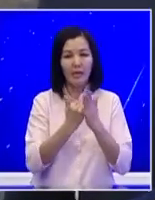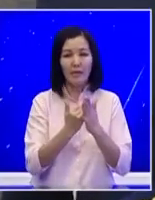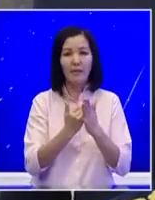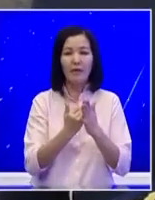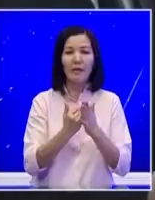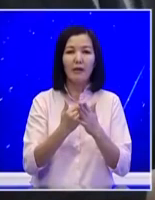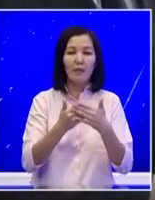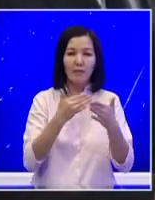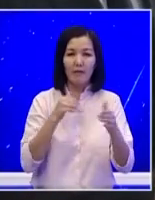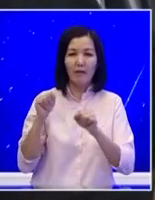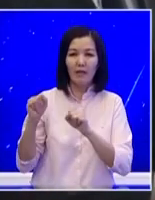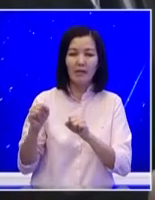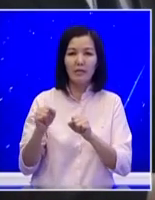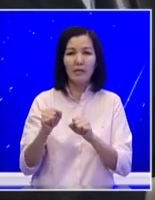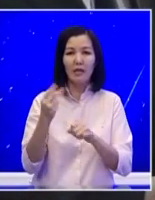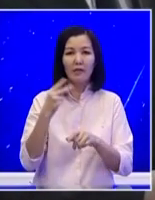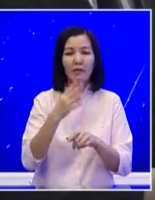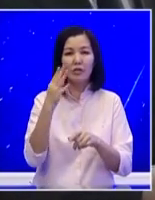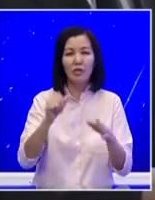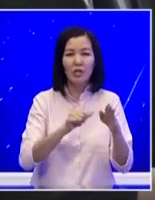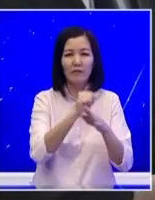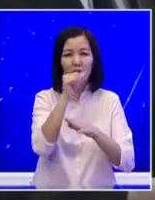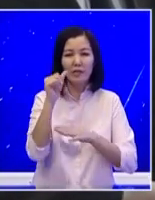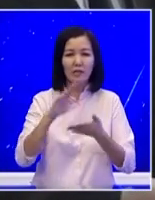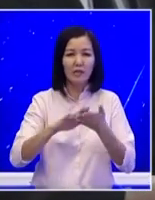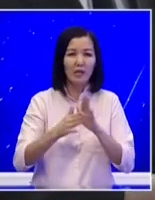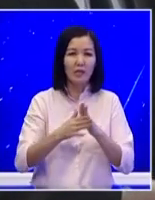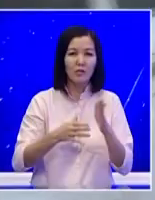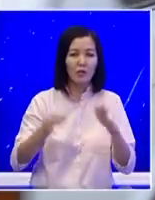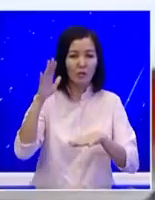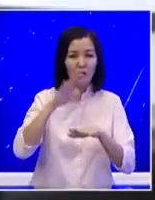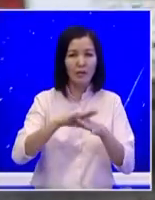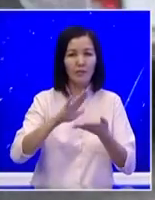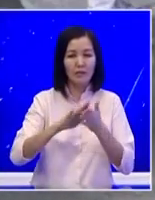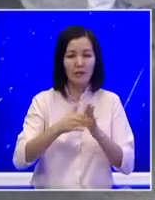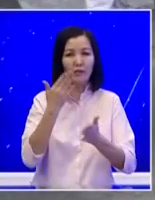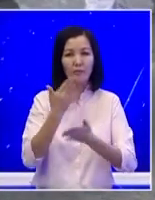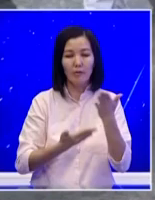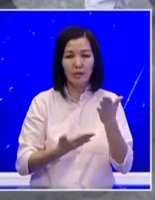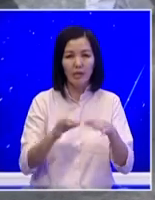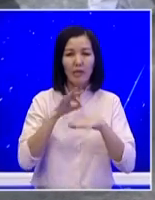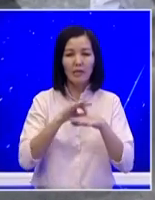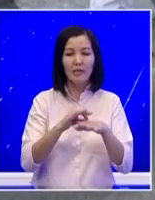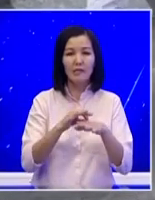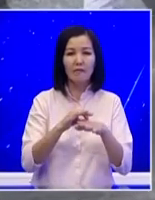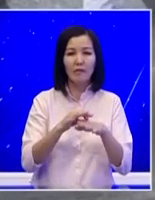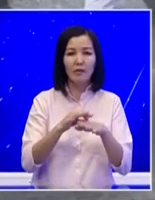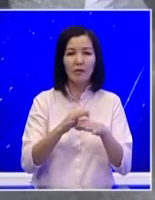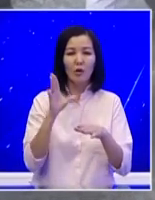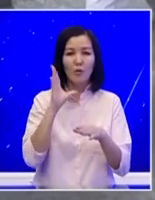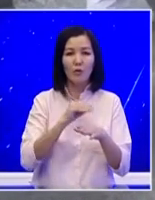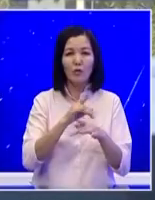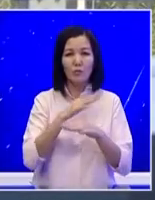коронавируса члены штаба 24 часа в сутки согласовывают с главой региона. Соответственно, действуя сообща, удалось